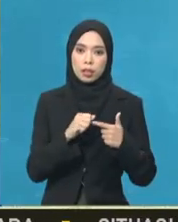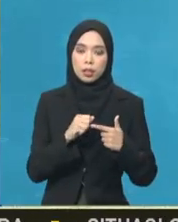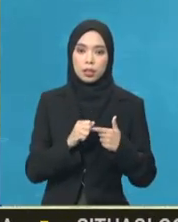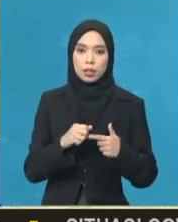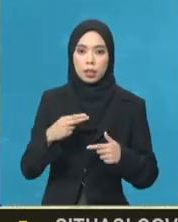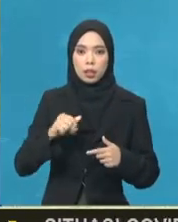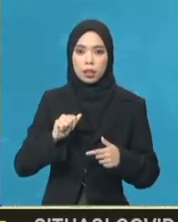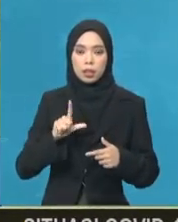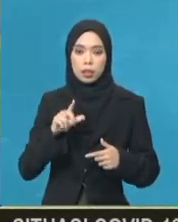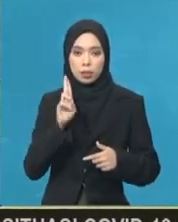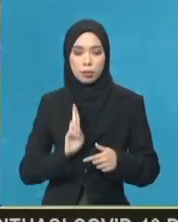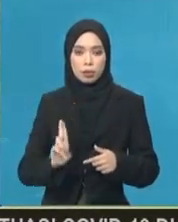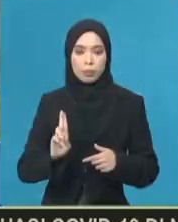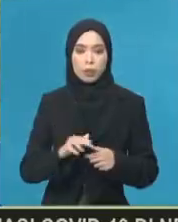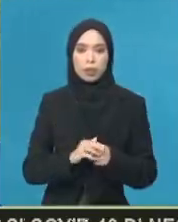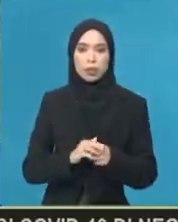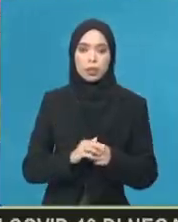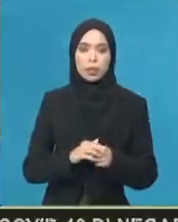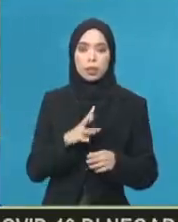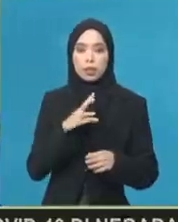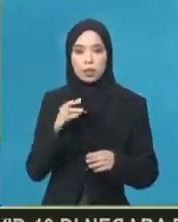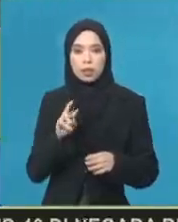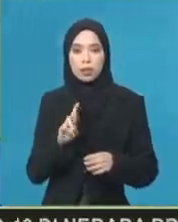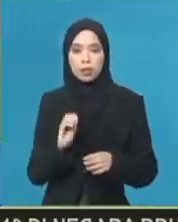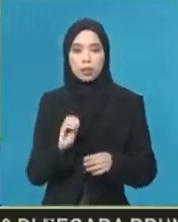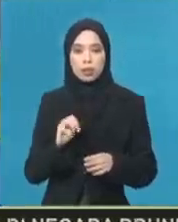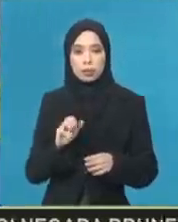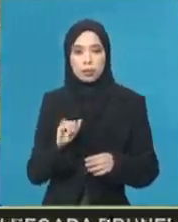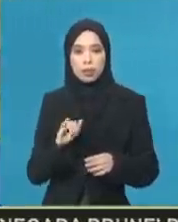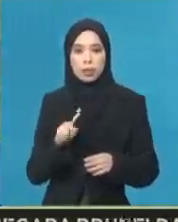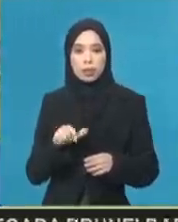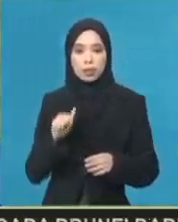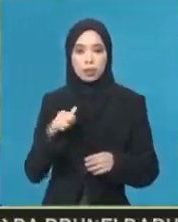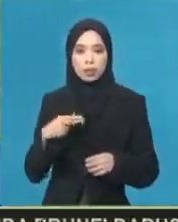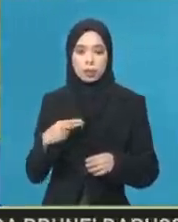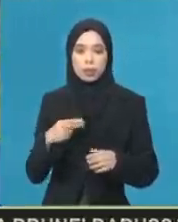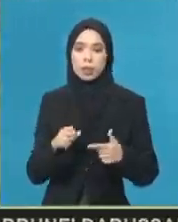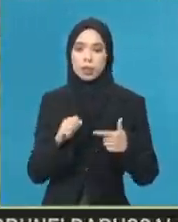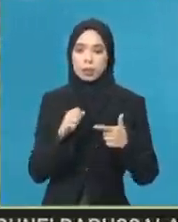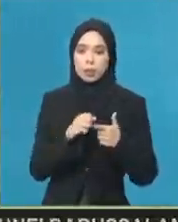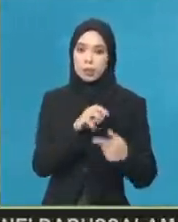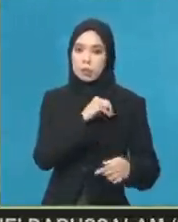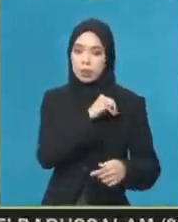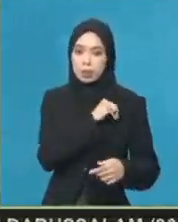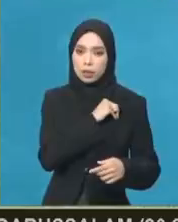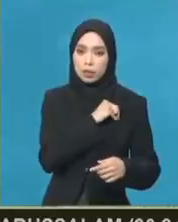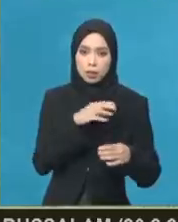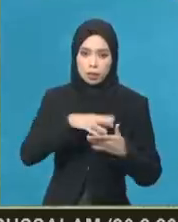Datin Sri Paduka Doktor HC ROM Aisyah binti Haji Muhammad Saleh timbalan menteri pendidikan